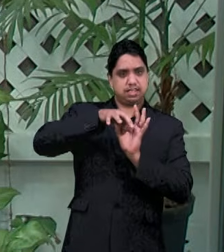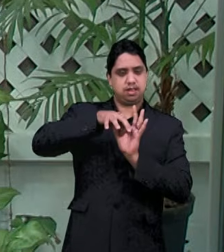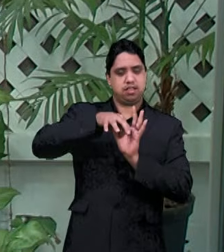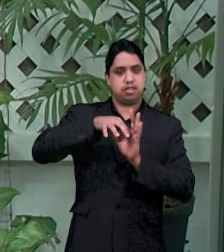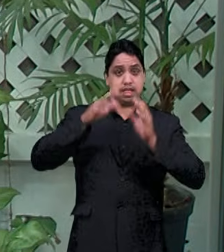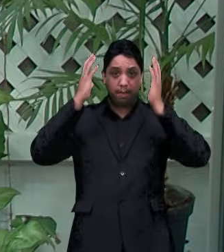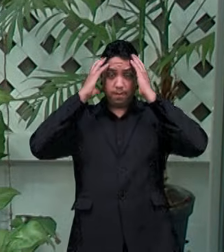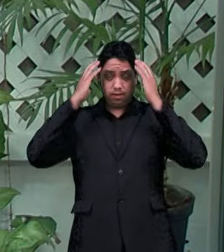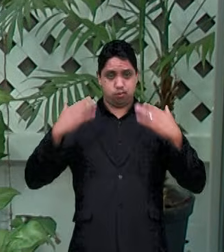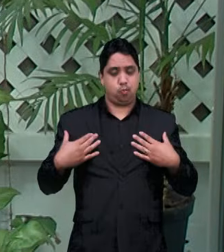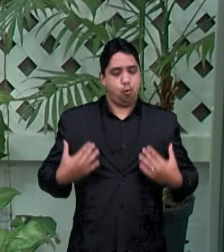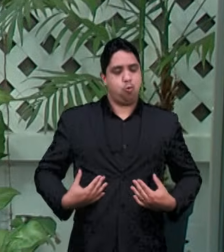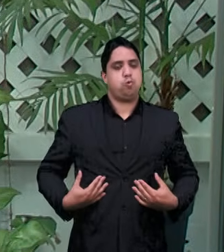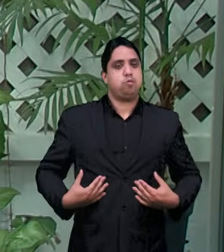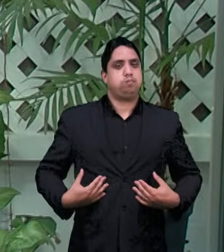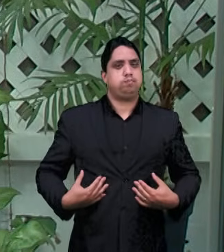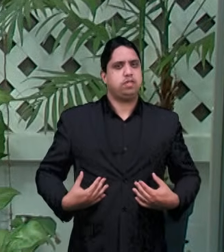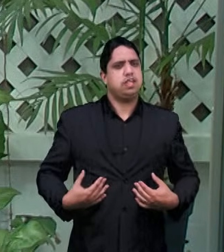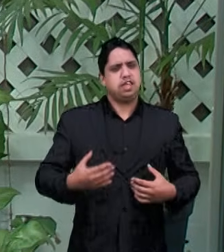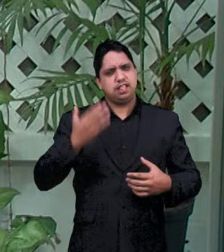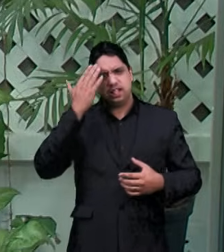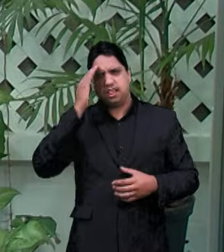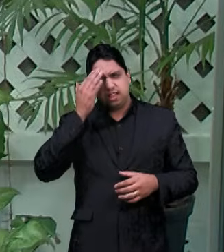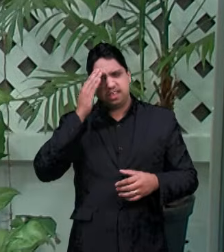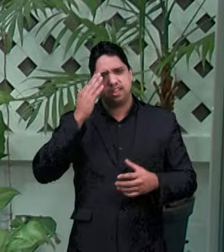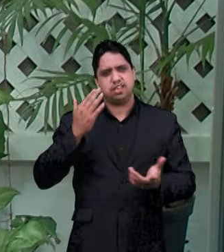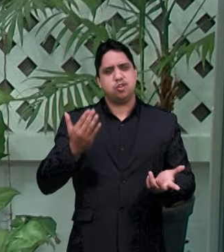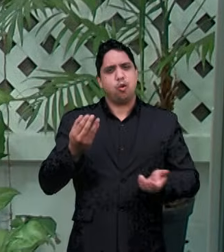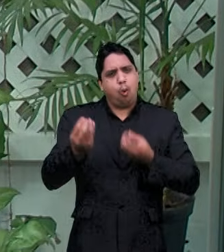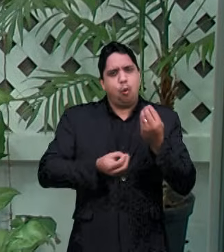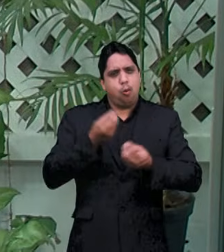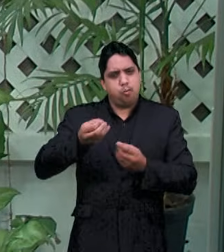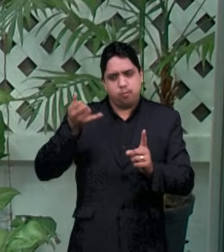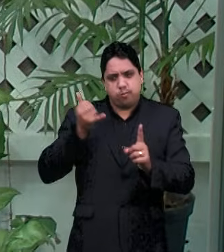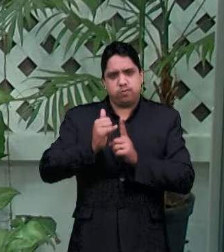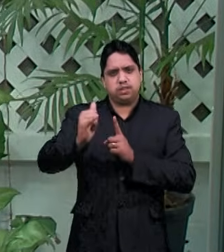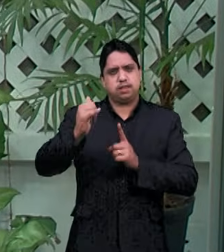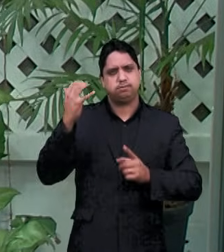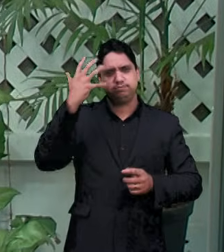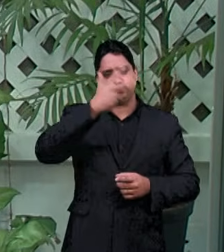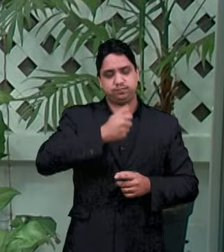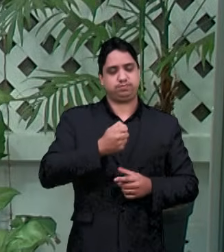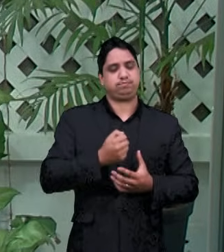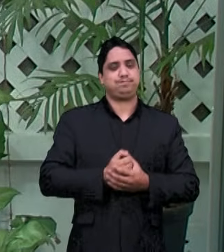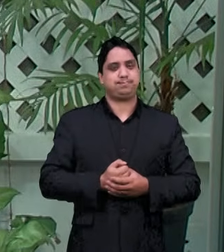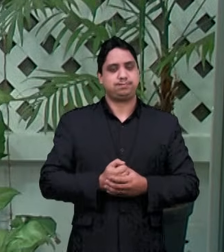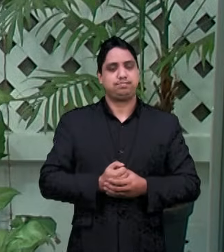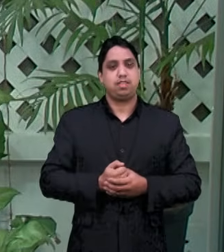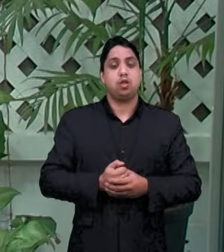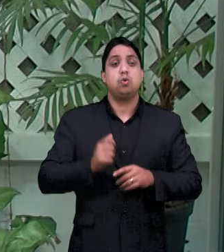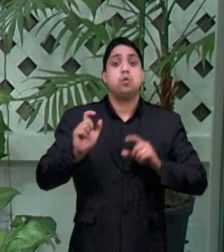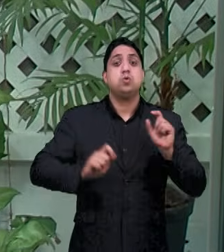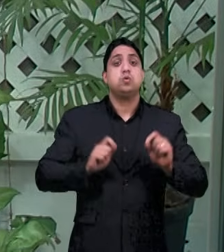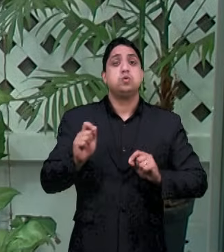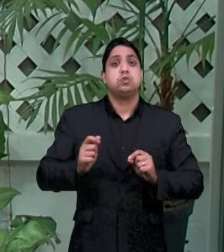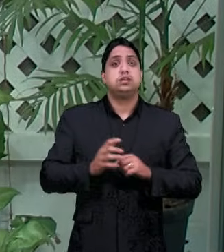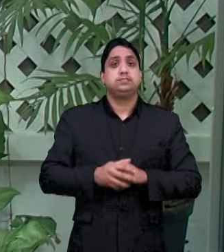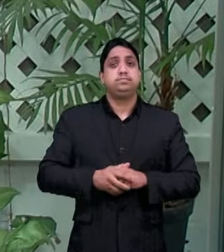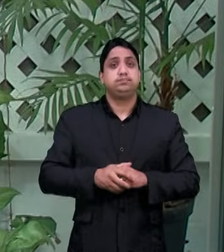corps. Voyez bien, mes frères, la beauté prophétique, simplement,